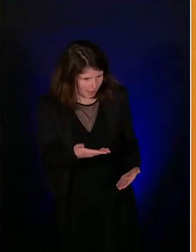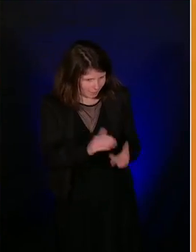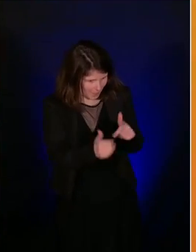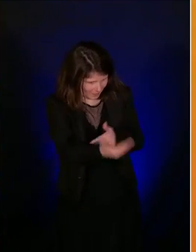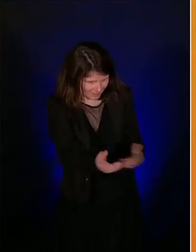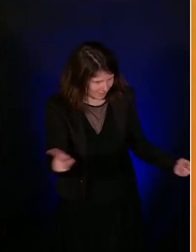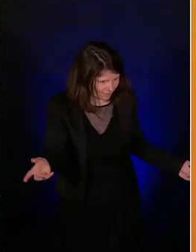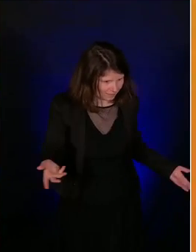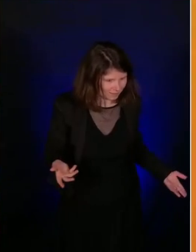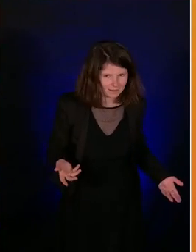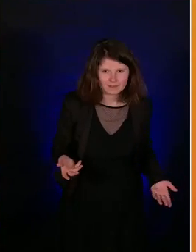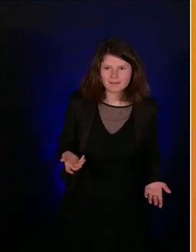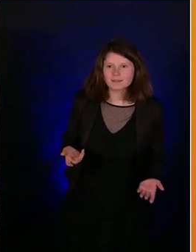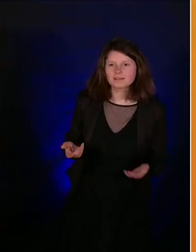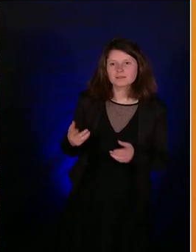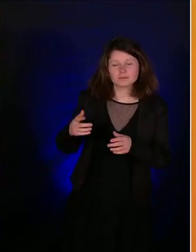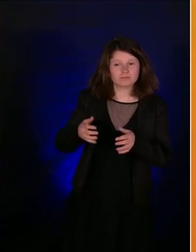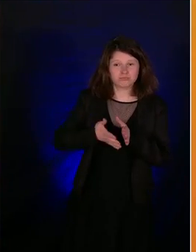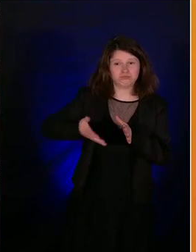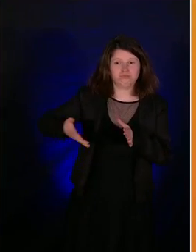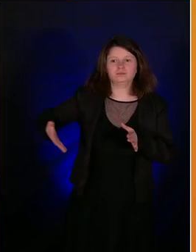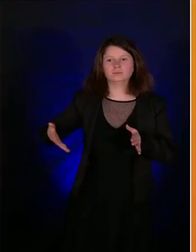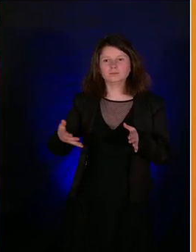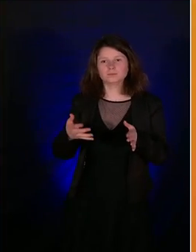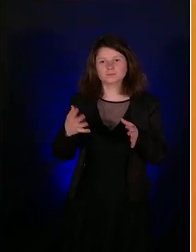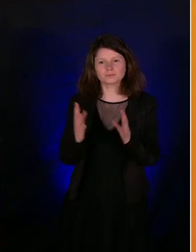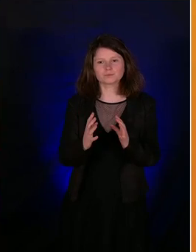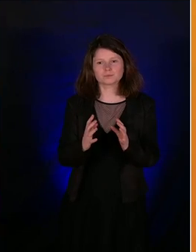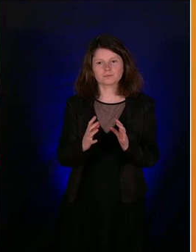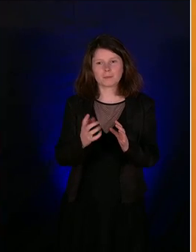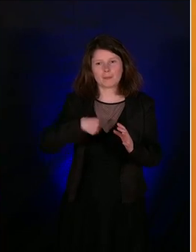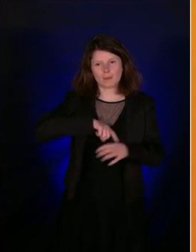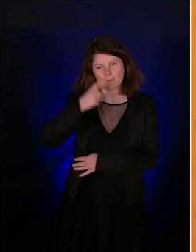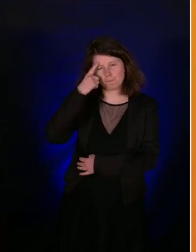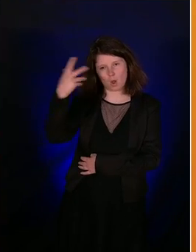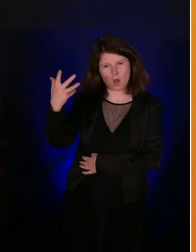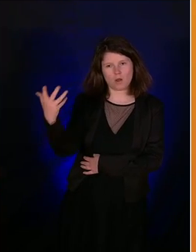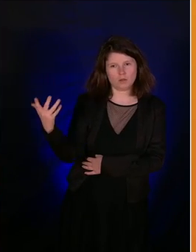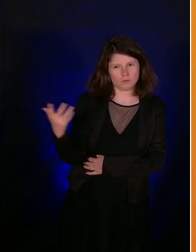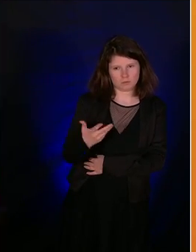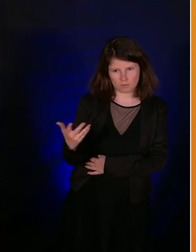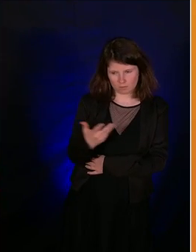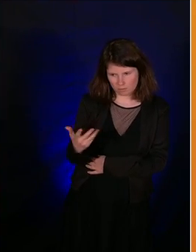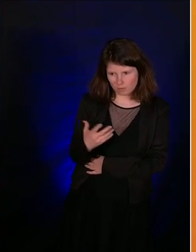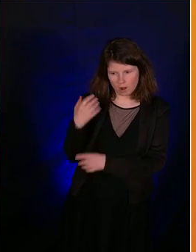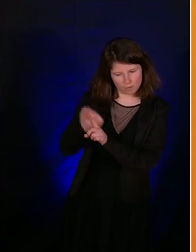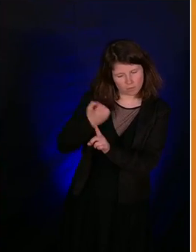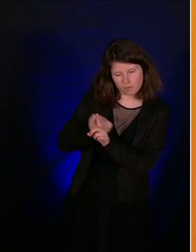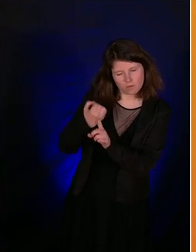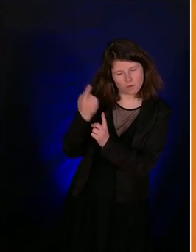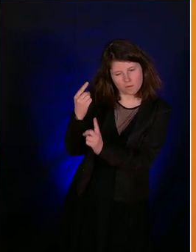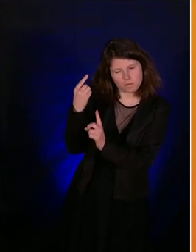conclusion est essentielle pour la sortie de notre congrès nous pensons très humblement que chaque lutte des